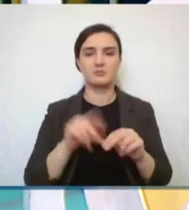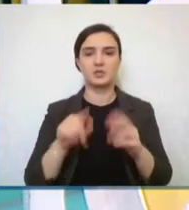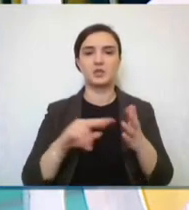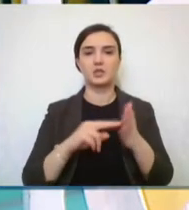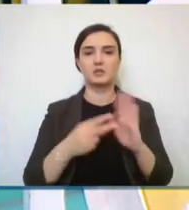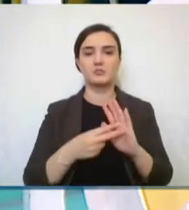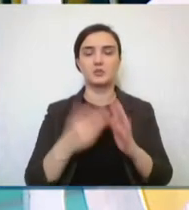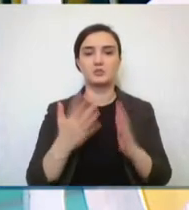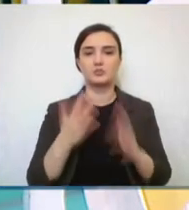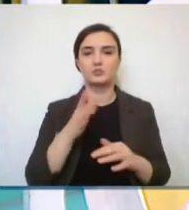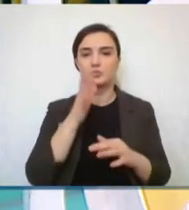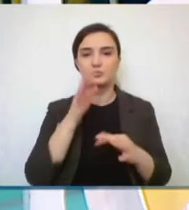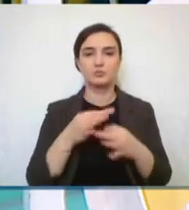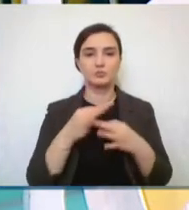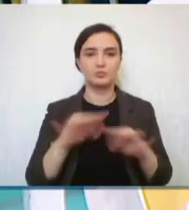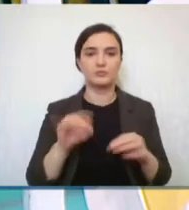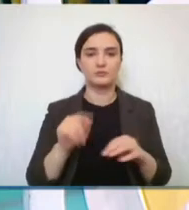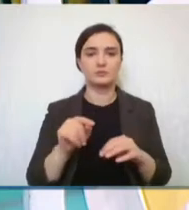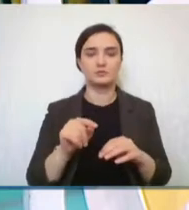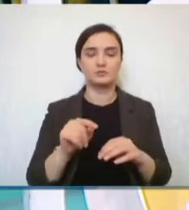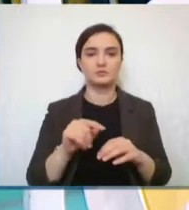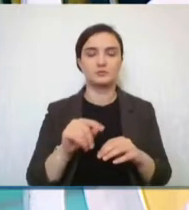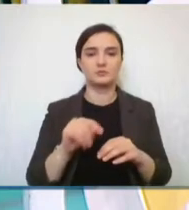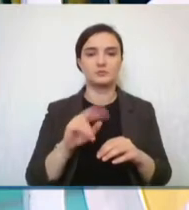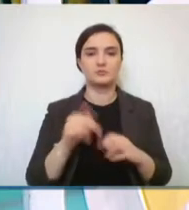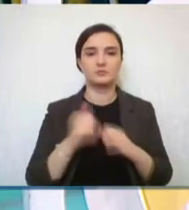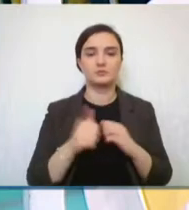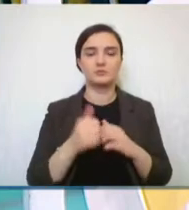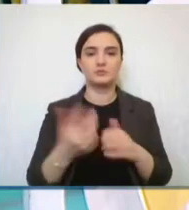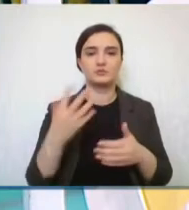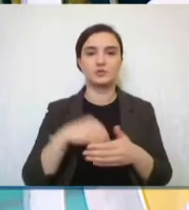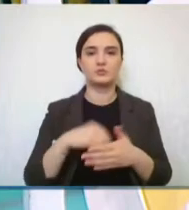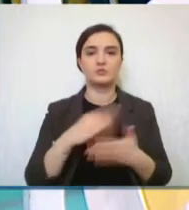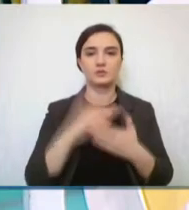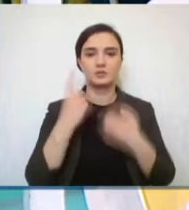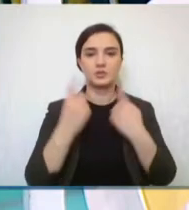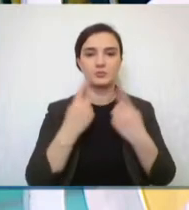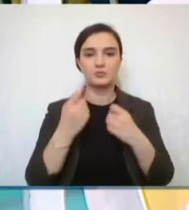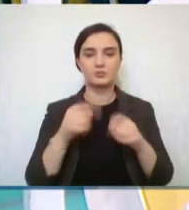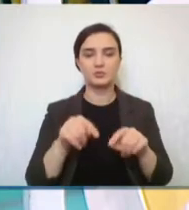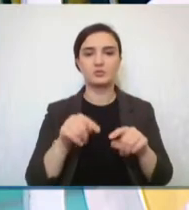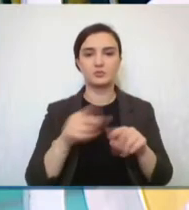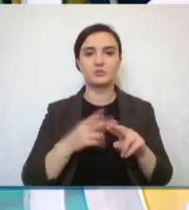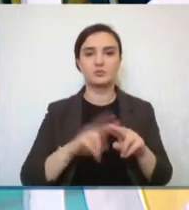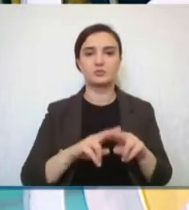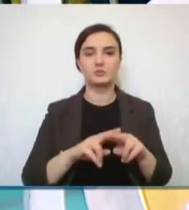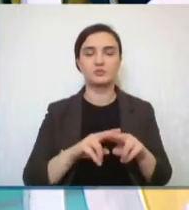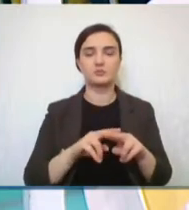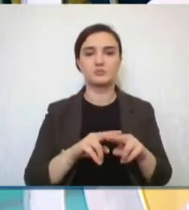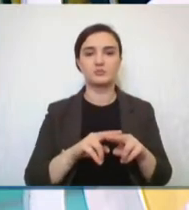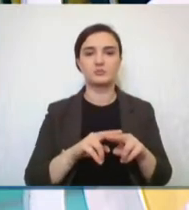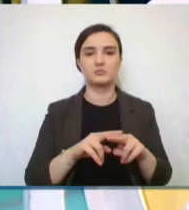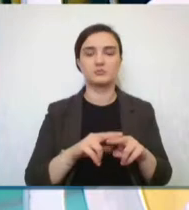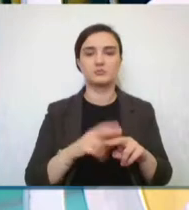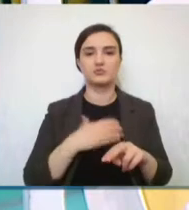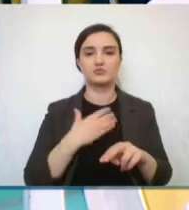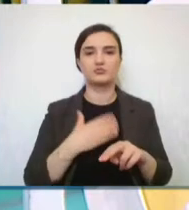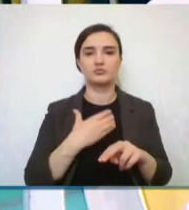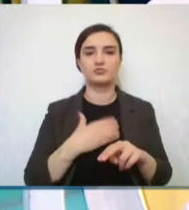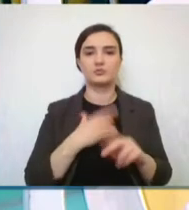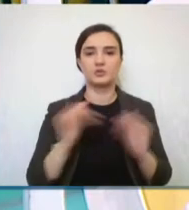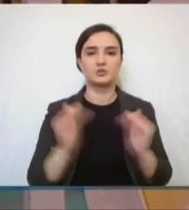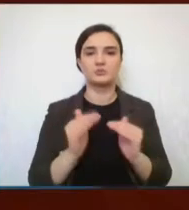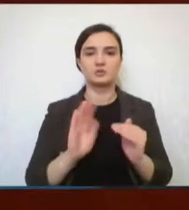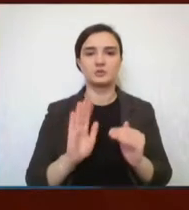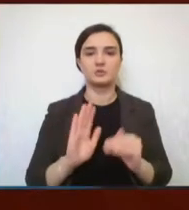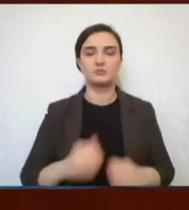მოვიცლით ამისთვის და მუდმივად ჩართული ვიქნებით ამ ინფორმაციის ძიებაში, რა თქმა უნდა, შიში არ შემცირდება, შიში კი არა, შფოთვა არ შემცირდება. ელენე,